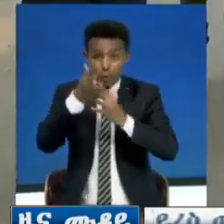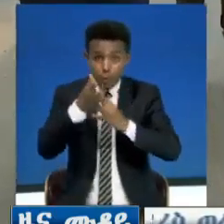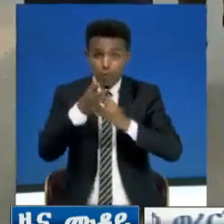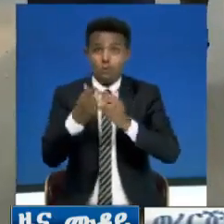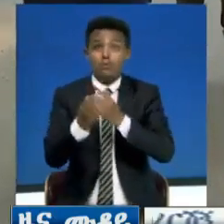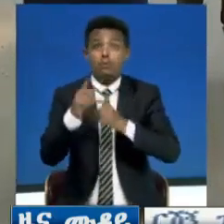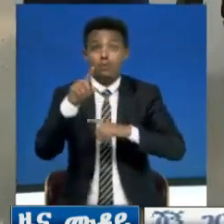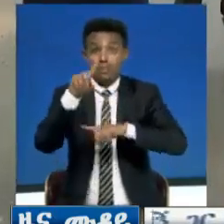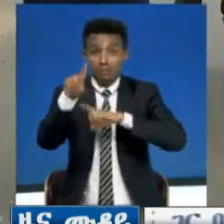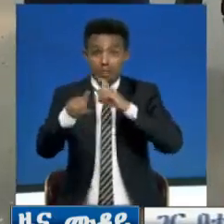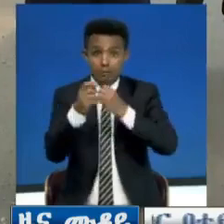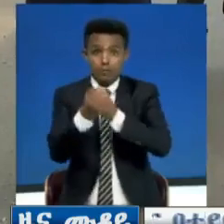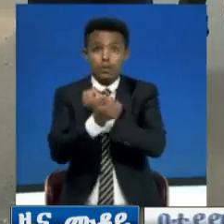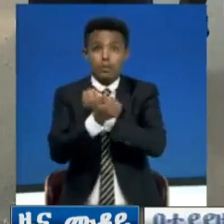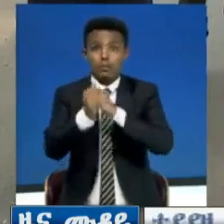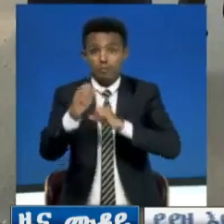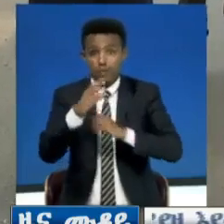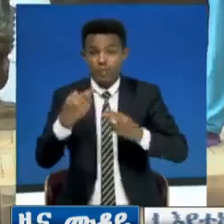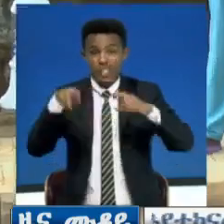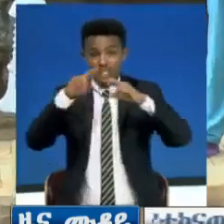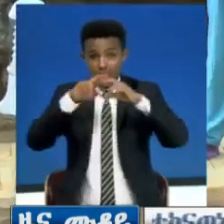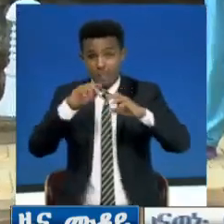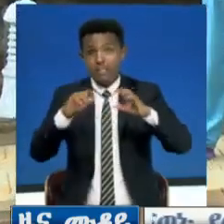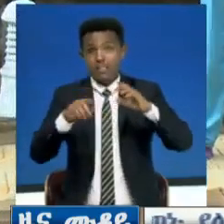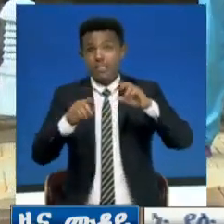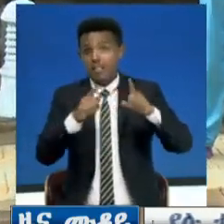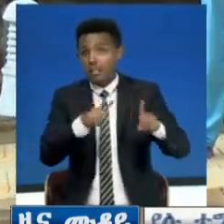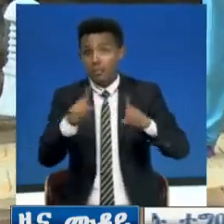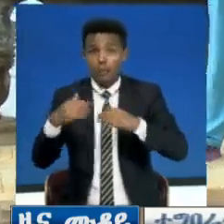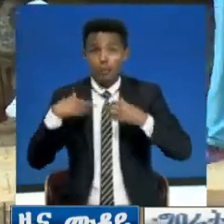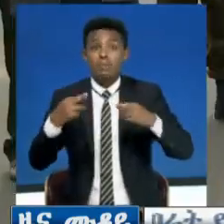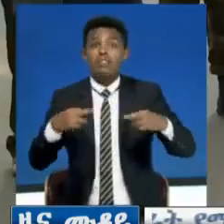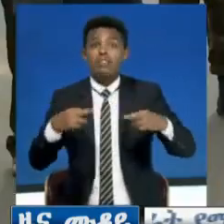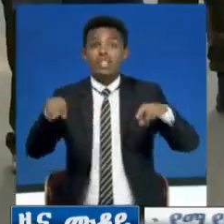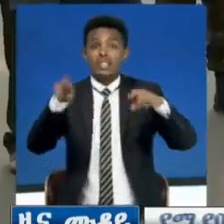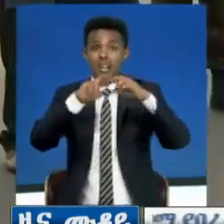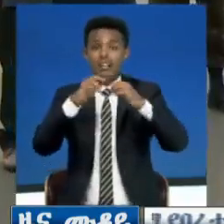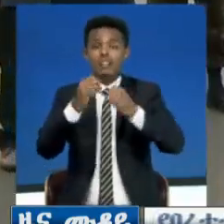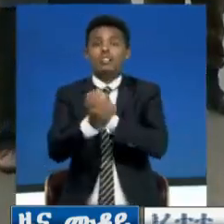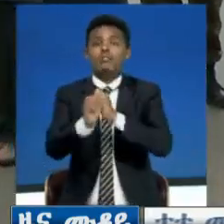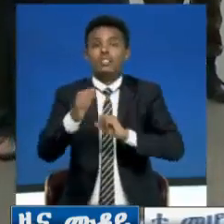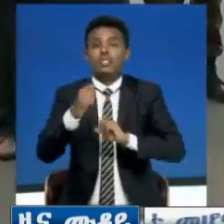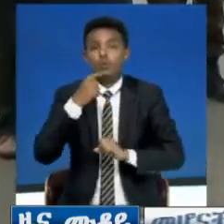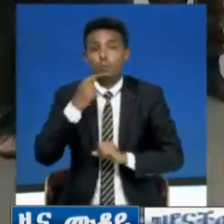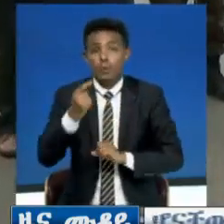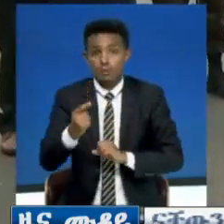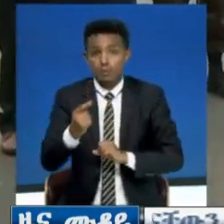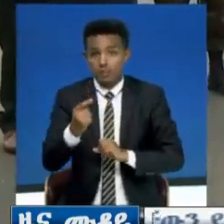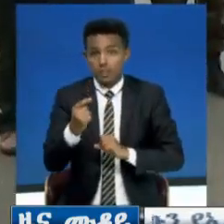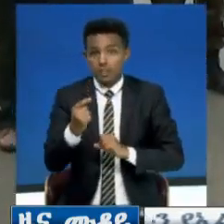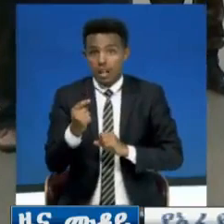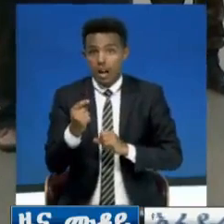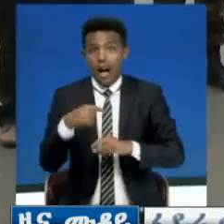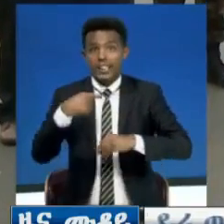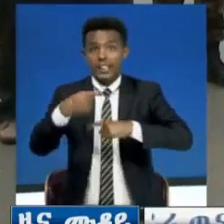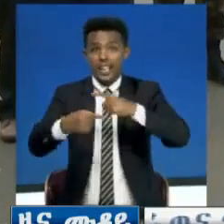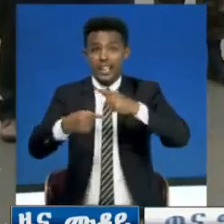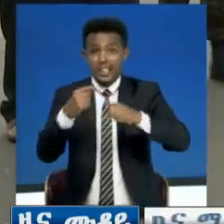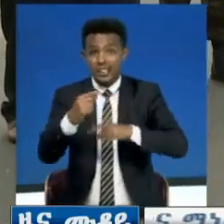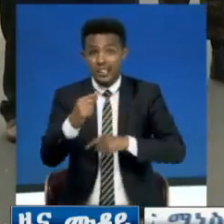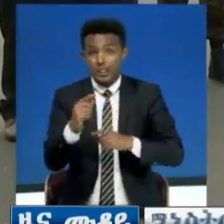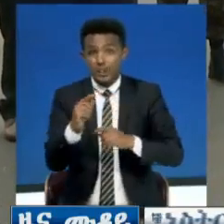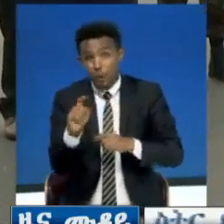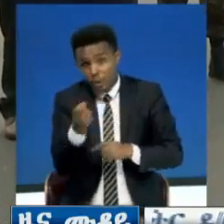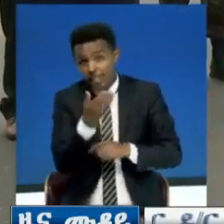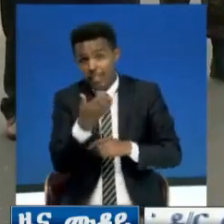እንደሚፈቱና በፌዴራል በኩል የሚፈቱ ጥያቄዎች ደግሞ በፌዴራል ይፈታሉ ብለዋል። አካሄዳችን ኬስ ሴንሲቲቭ፣ የሆነች ነገር ስታጋጥመን